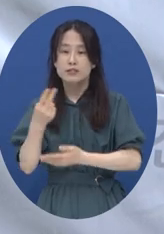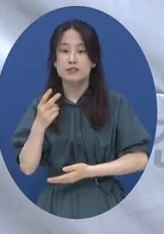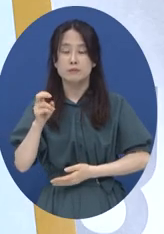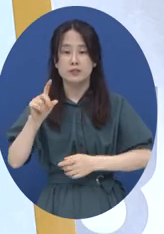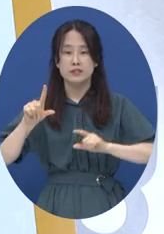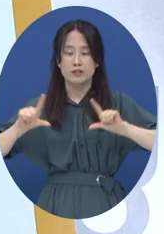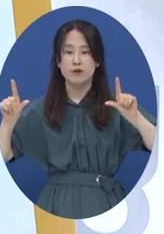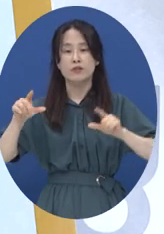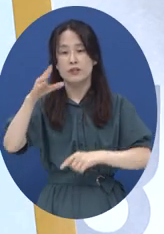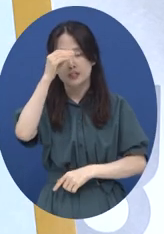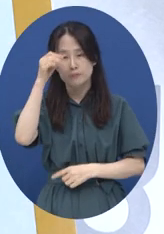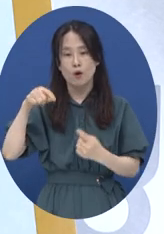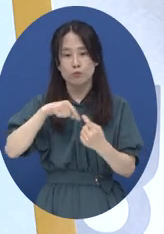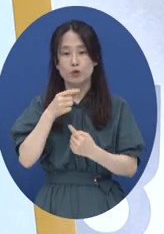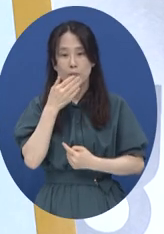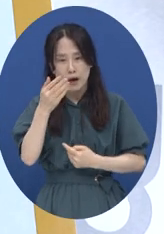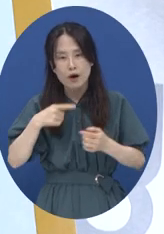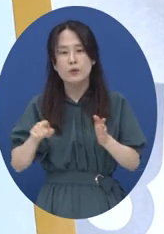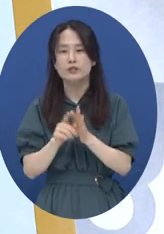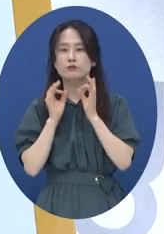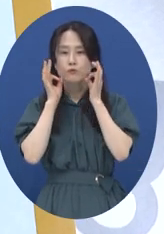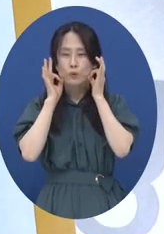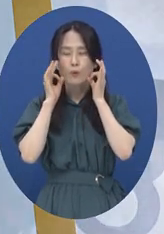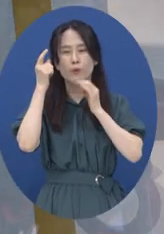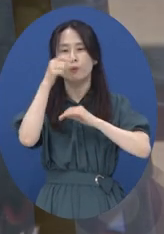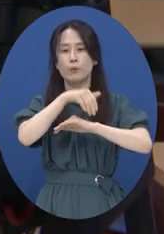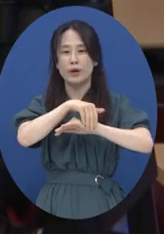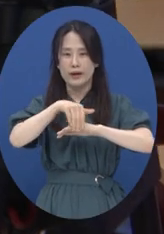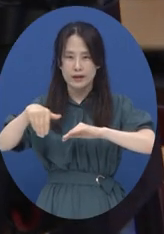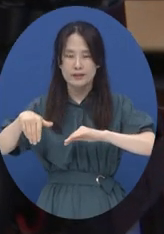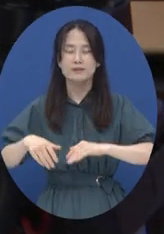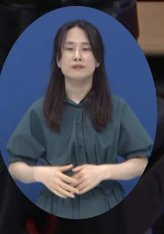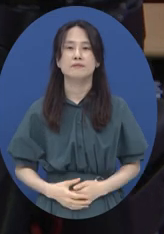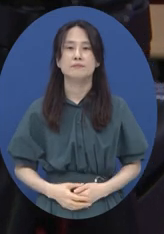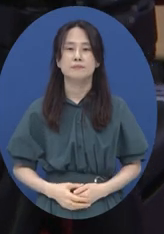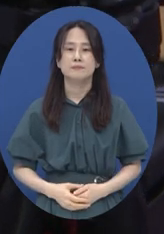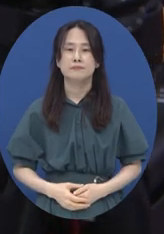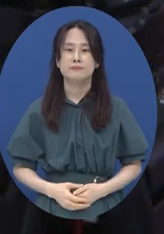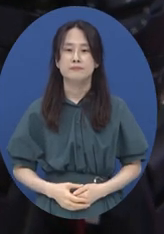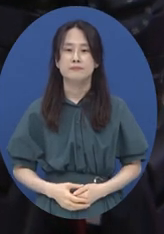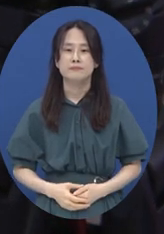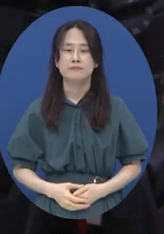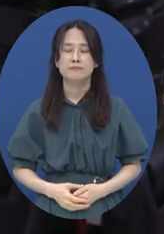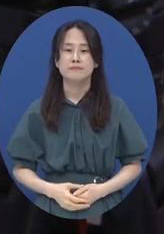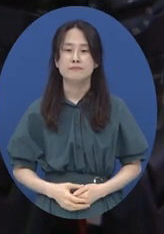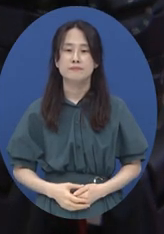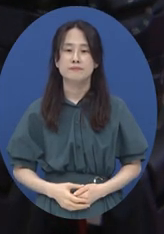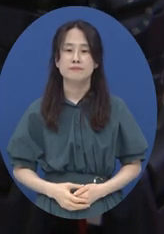2022년 시범 운영이 가능토록 힘쓸 계획입니다. 경기지TV 구영슬입니다.